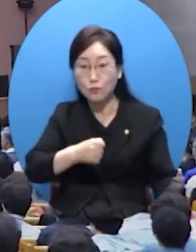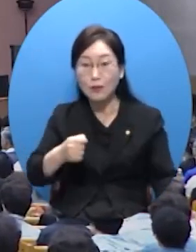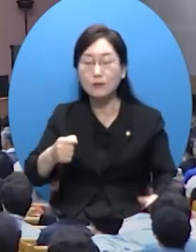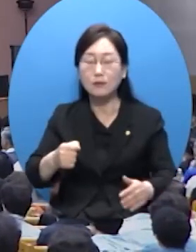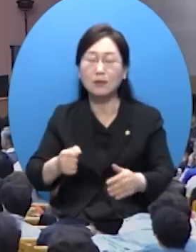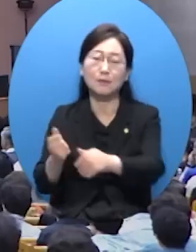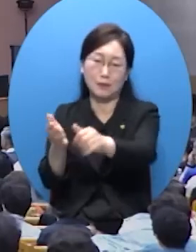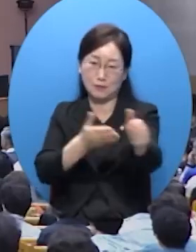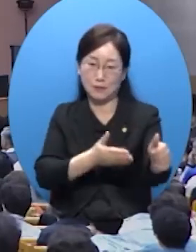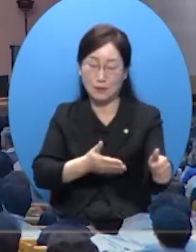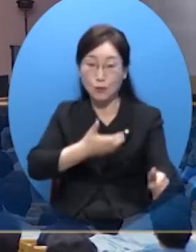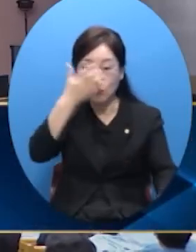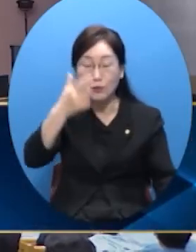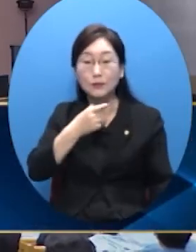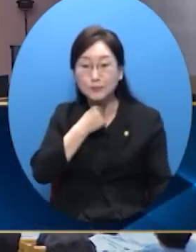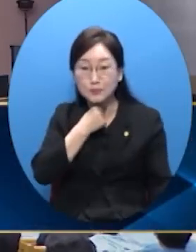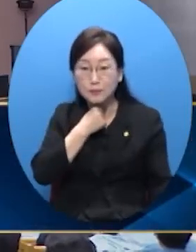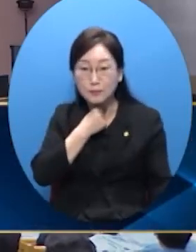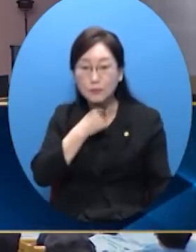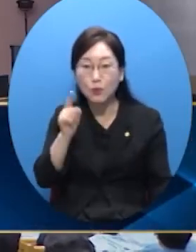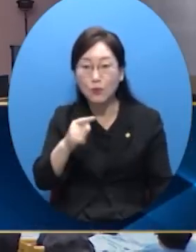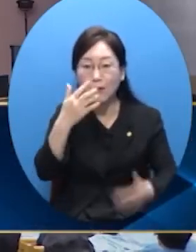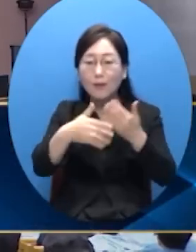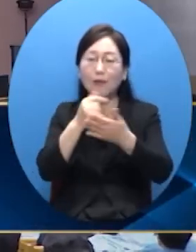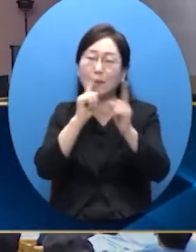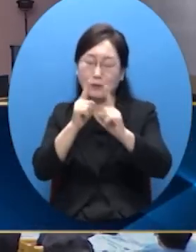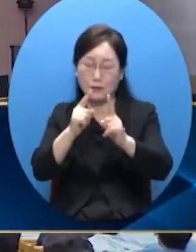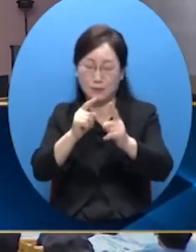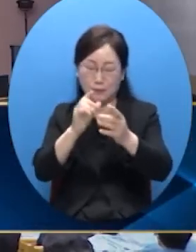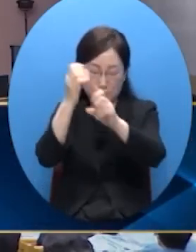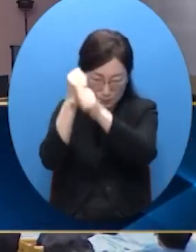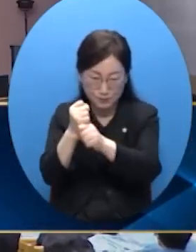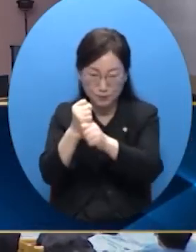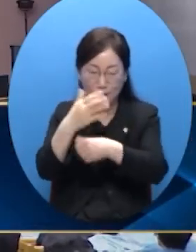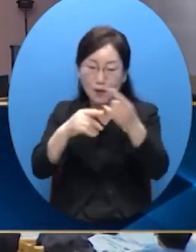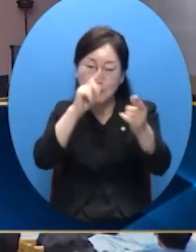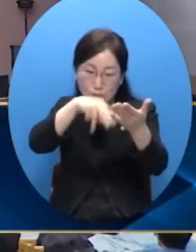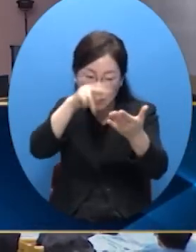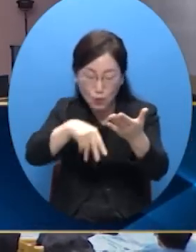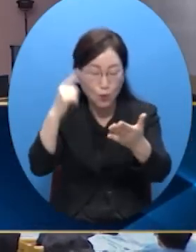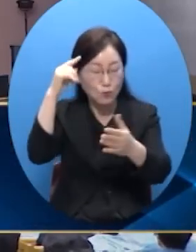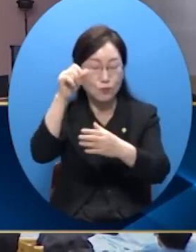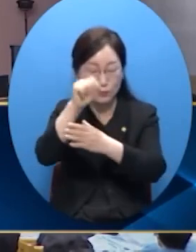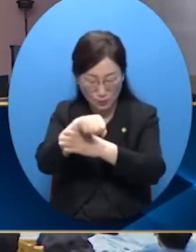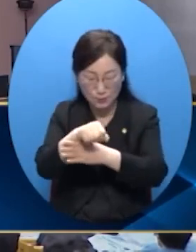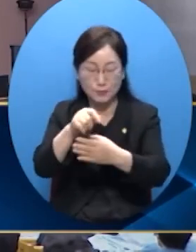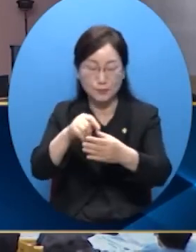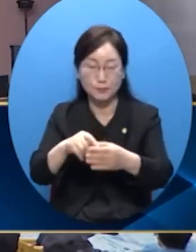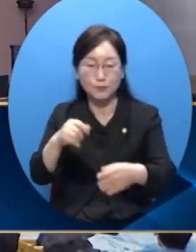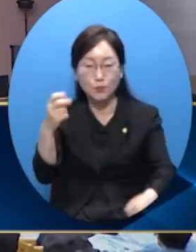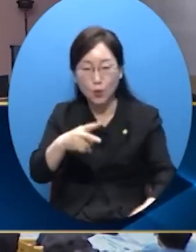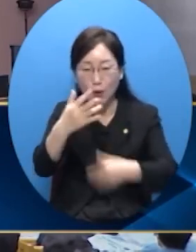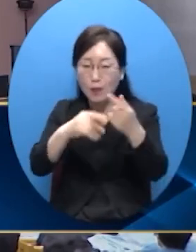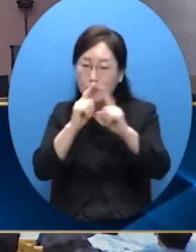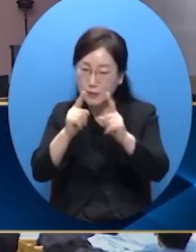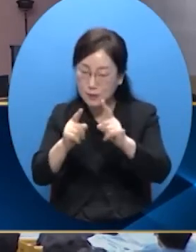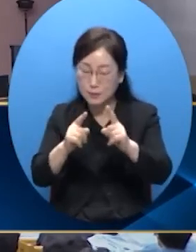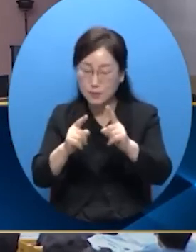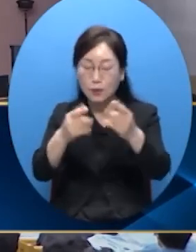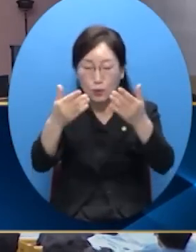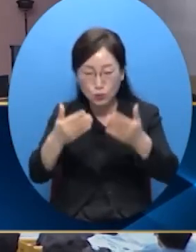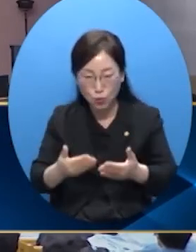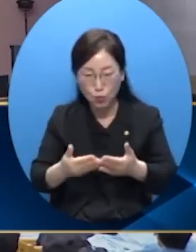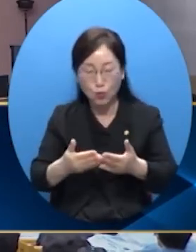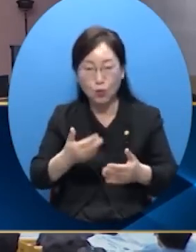되려면 하나님 말씀을 붙잡아야 됩니다. 말씀을 읽고 묵상하고 말씀을 기록하면서 주님이 주신